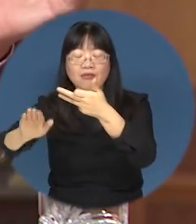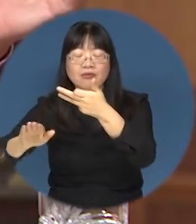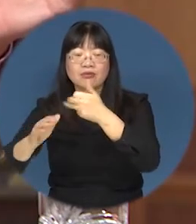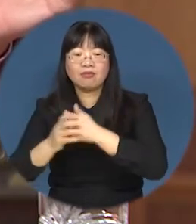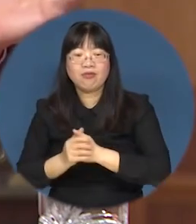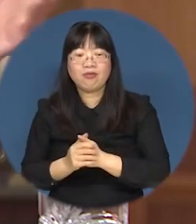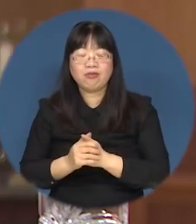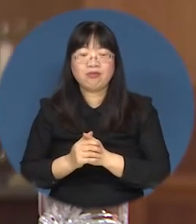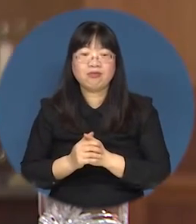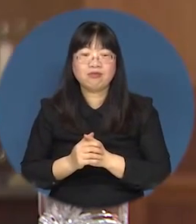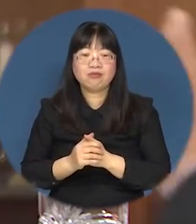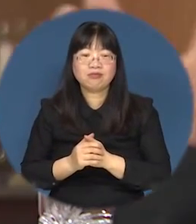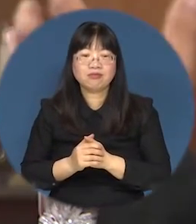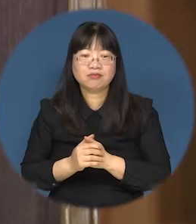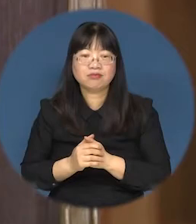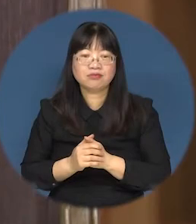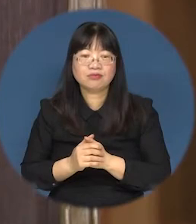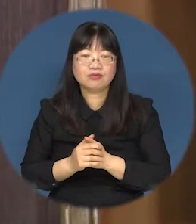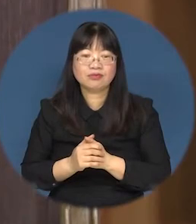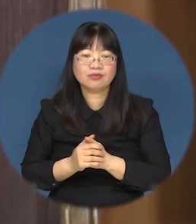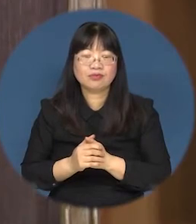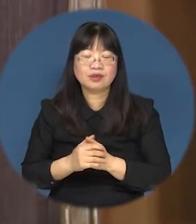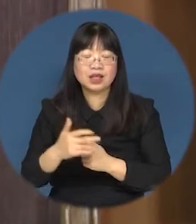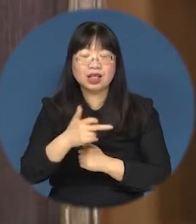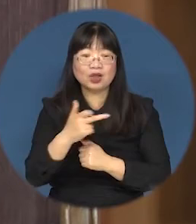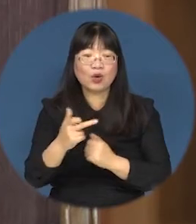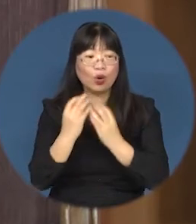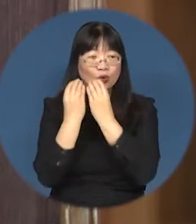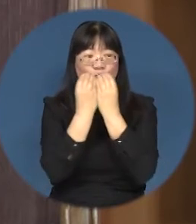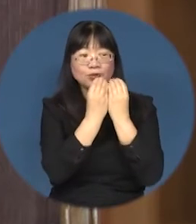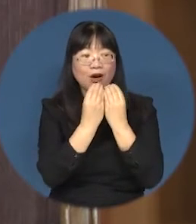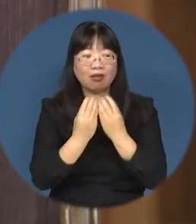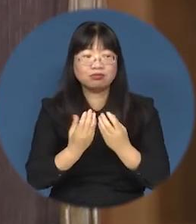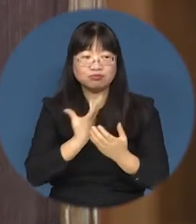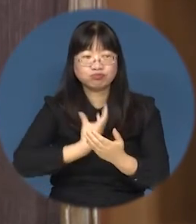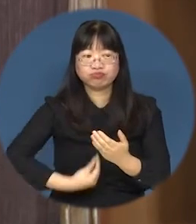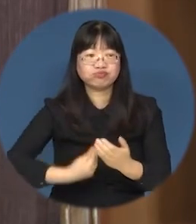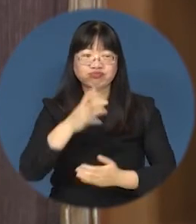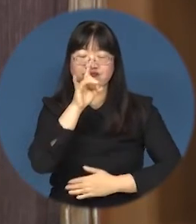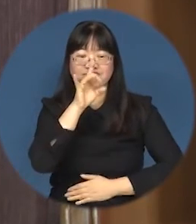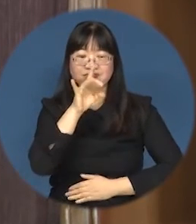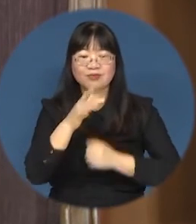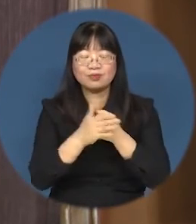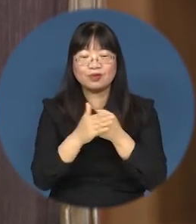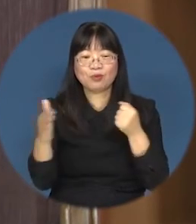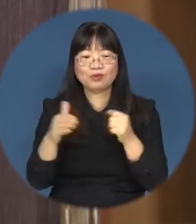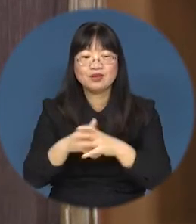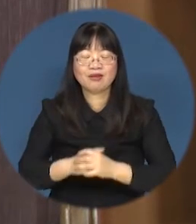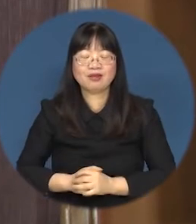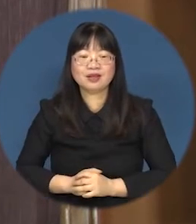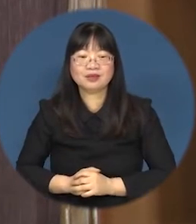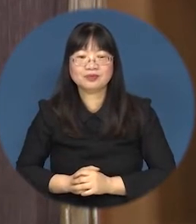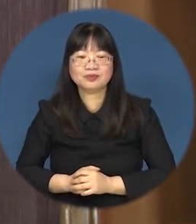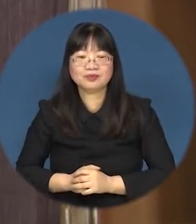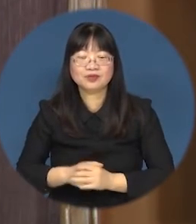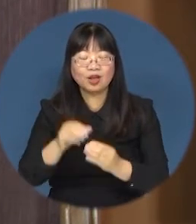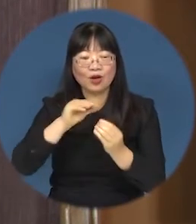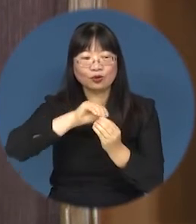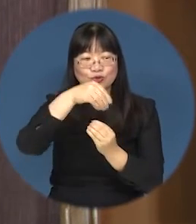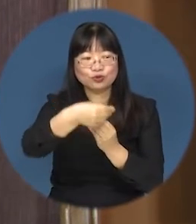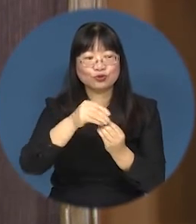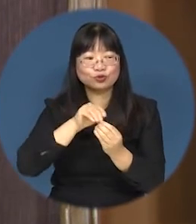게, 건데 예. 그냥 이게 큰 거 수박 같은 건 못 넘깁니다. 오호호. 실제로. 그러니까 뭐